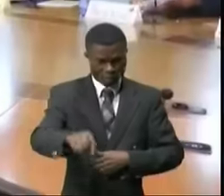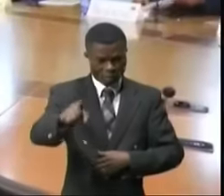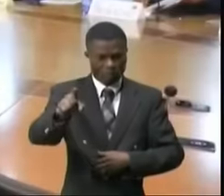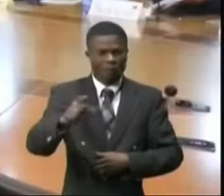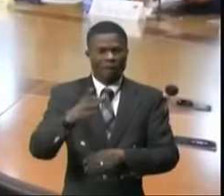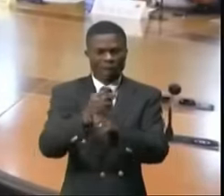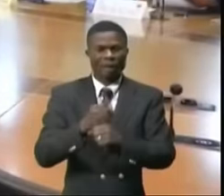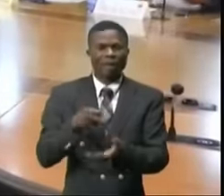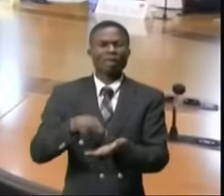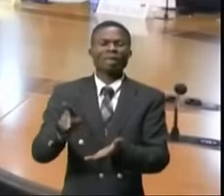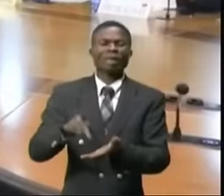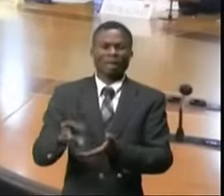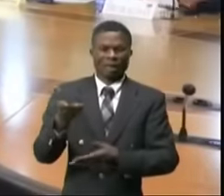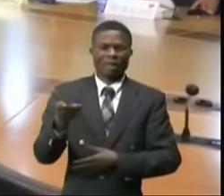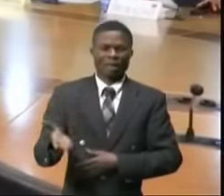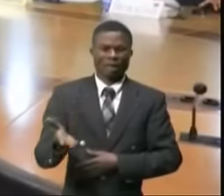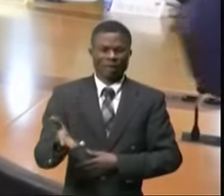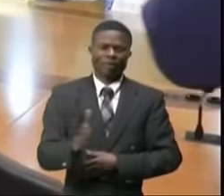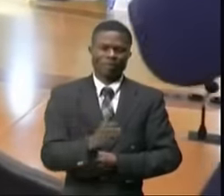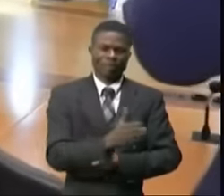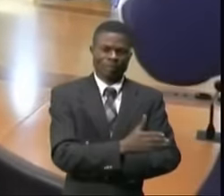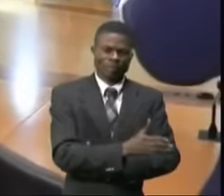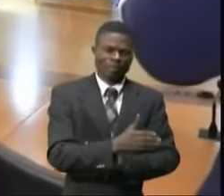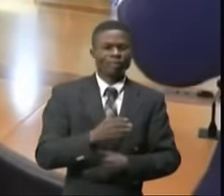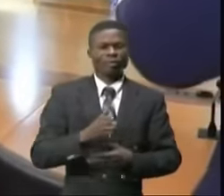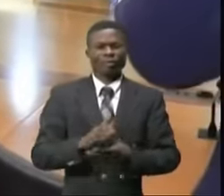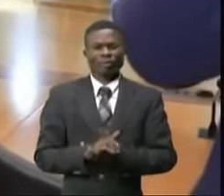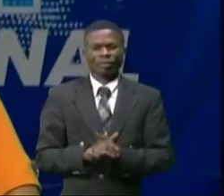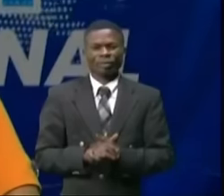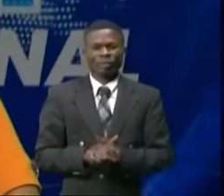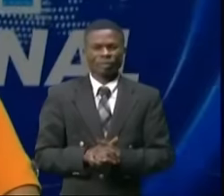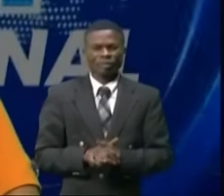jours, toucher à leur salaire.